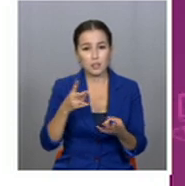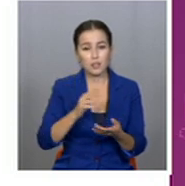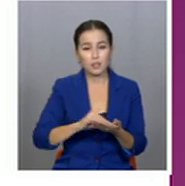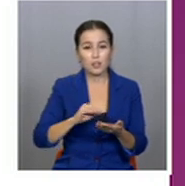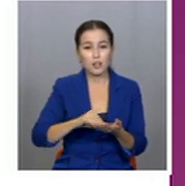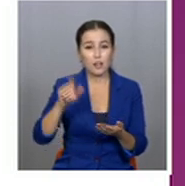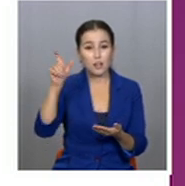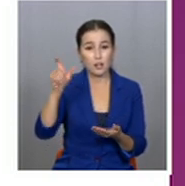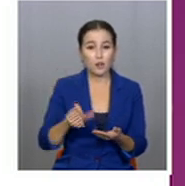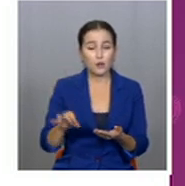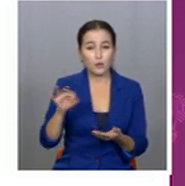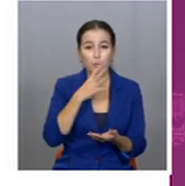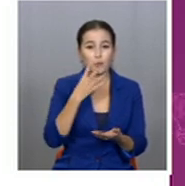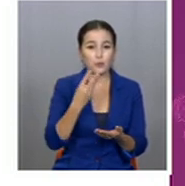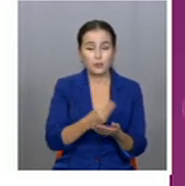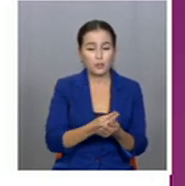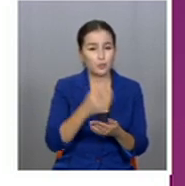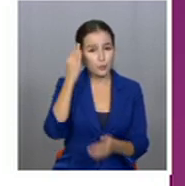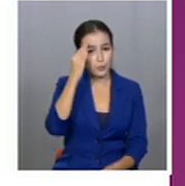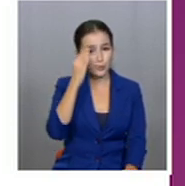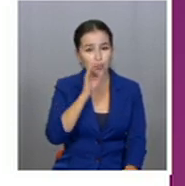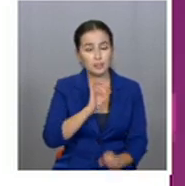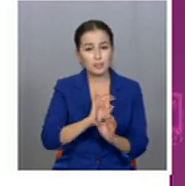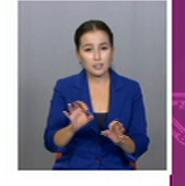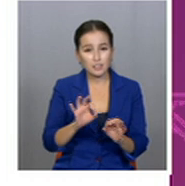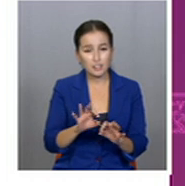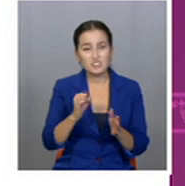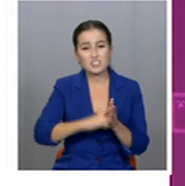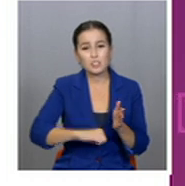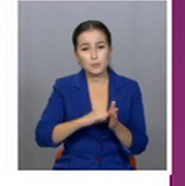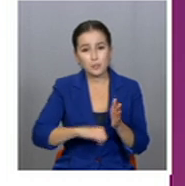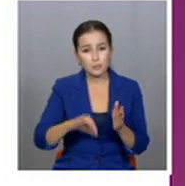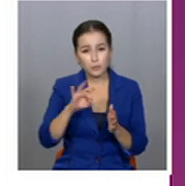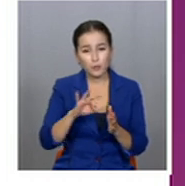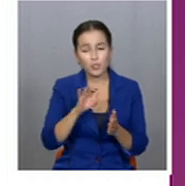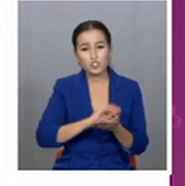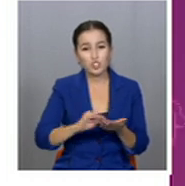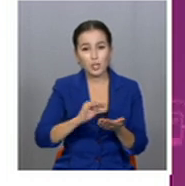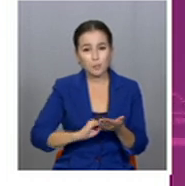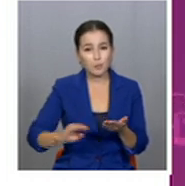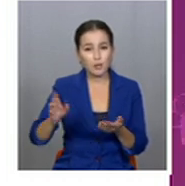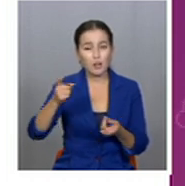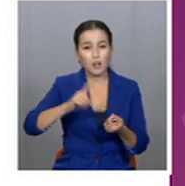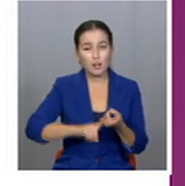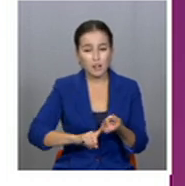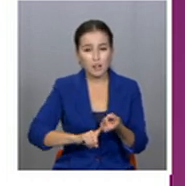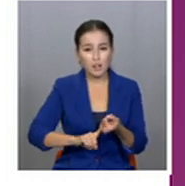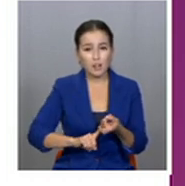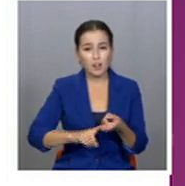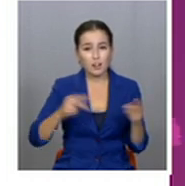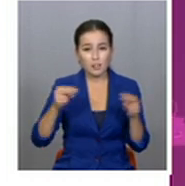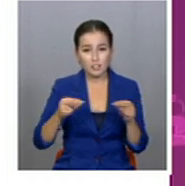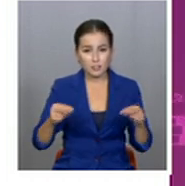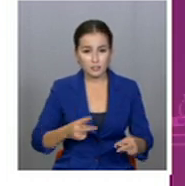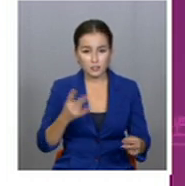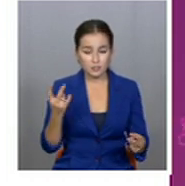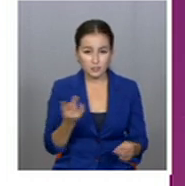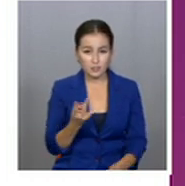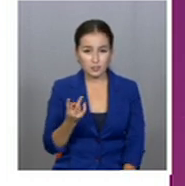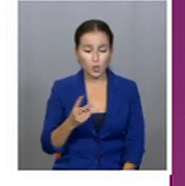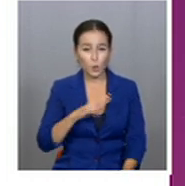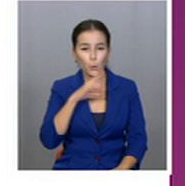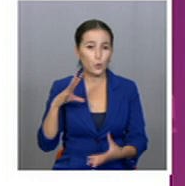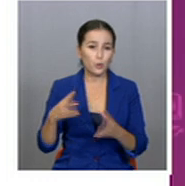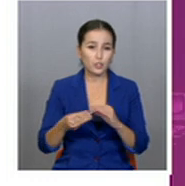туралы өз ойыңды білдіресіз, себебін ашып, шығарма арқылы дәлелдейсіздер. Сонымен қатар қорытынды